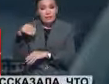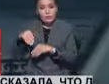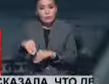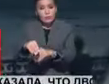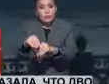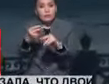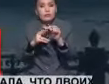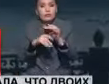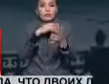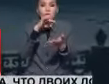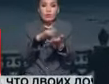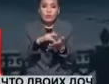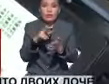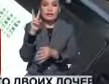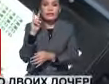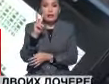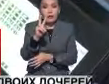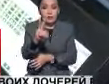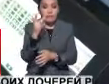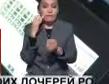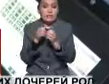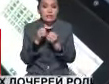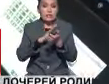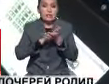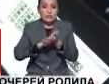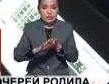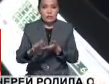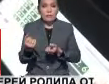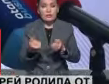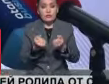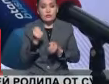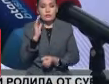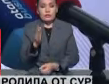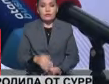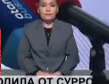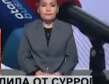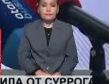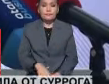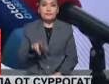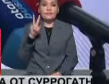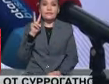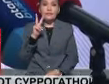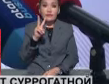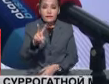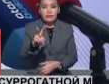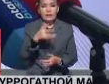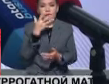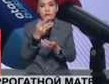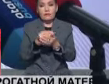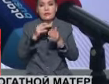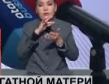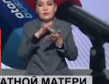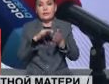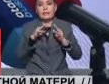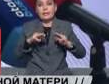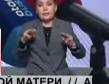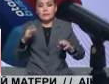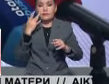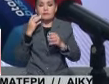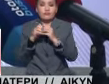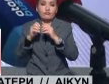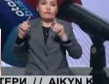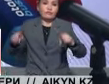город возвращаются трамваи – экологически чистый вид транспорта. Трамвай – это символ города Темиртау, и